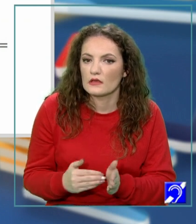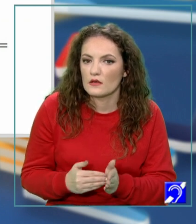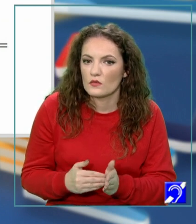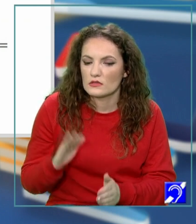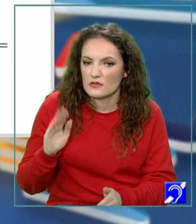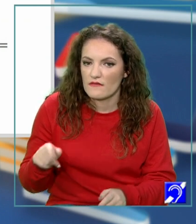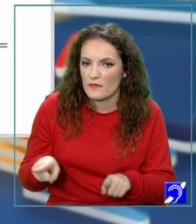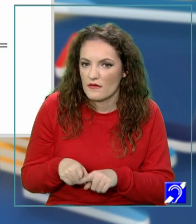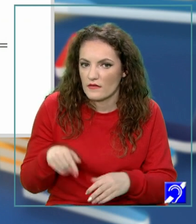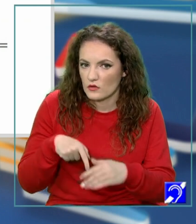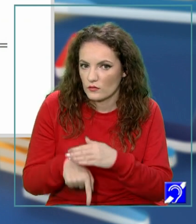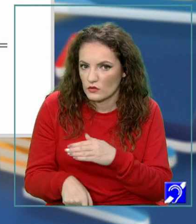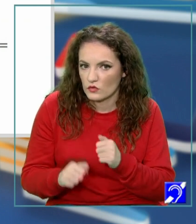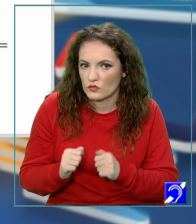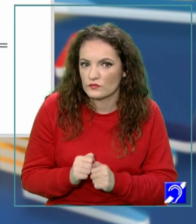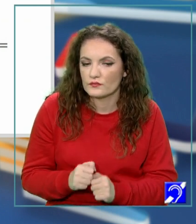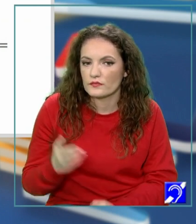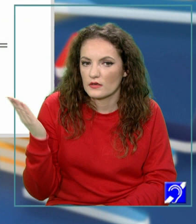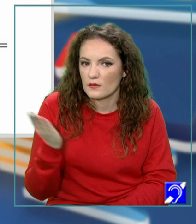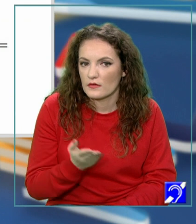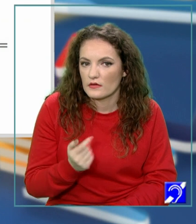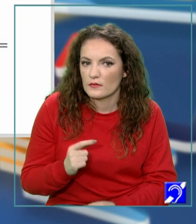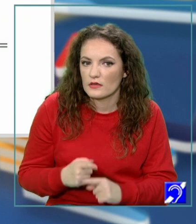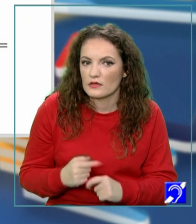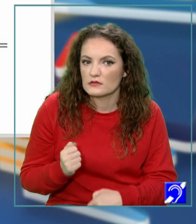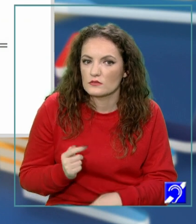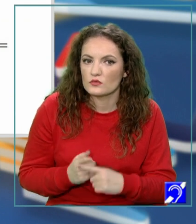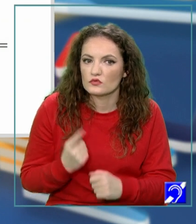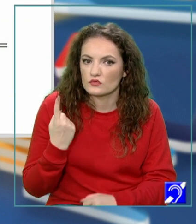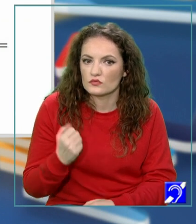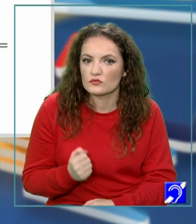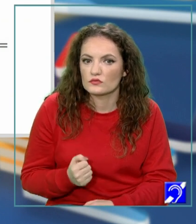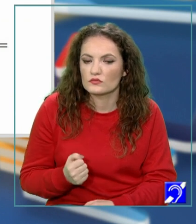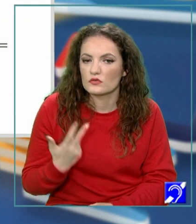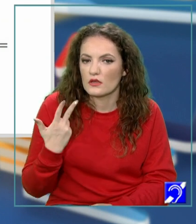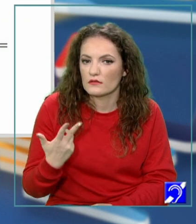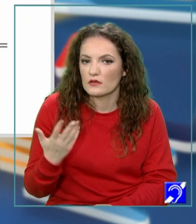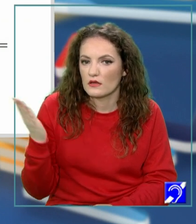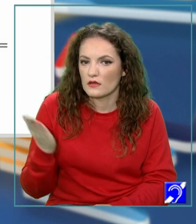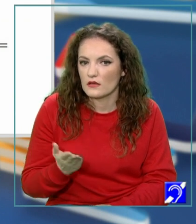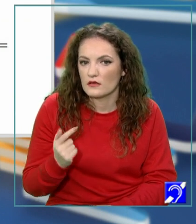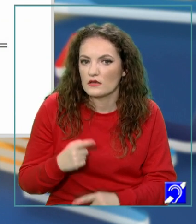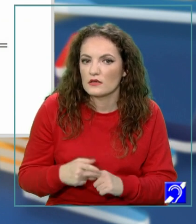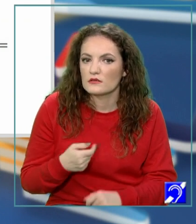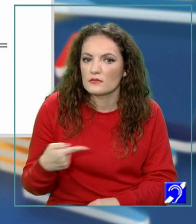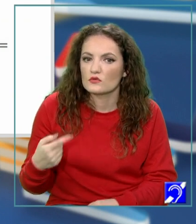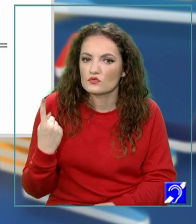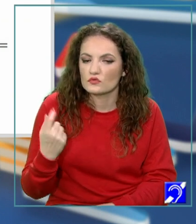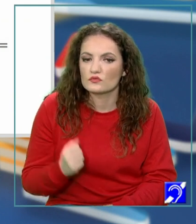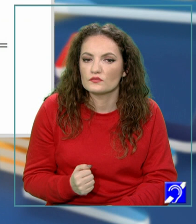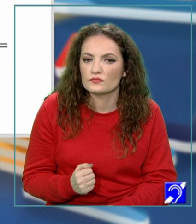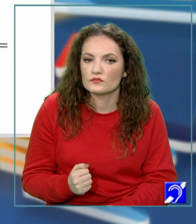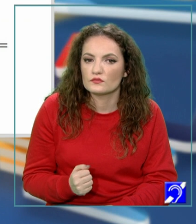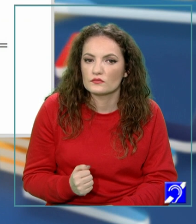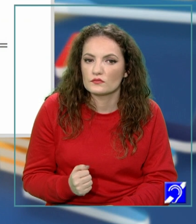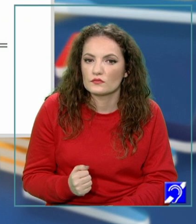să efectuăm calculele. Primul termen îl amplific cu x plus 1 și al treilea termen îl amplific cu x minus 1. Și voi obține 3x